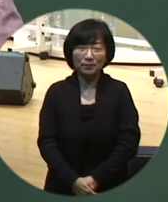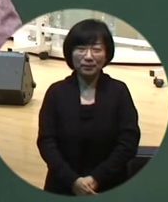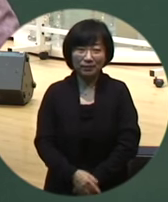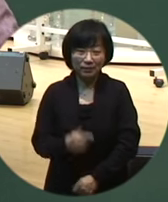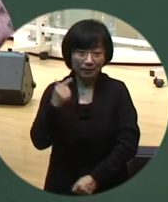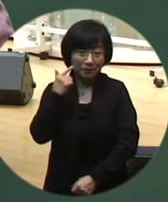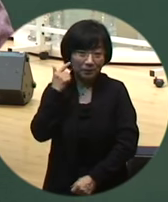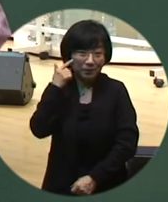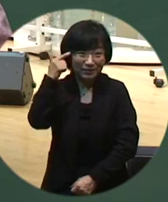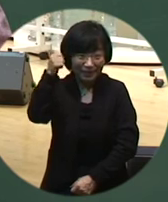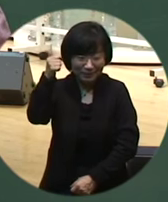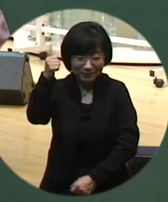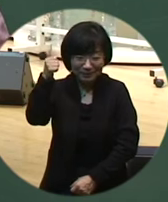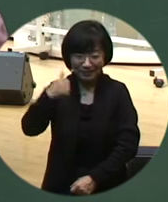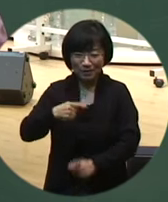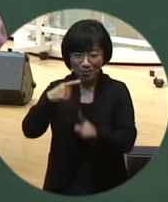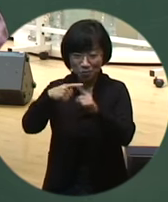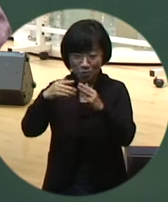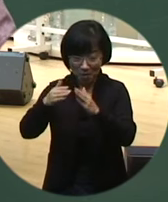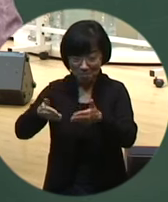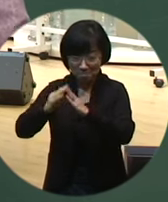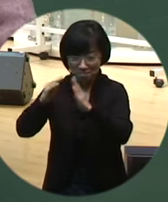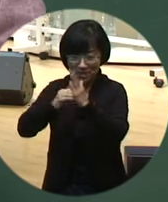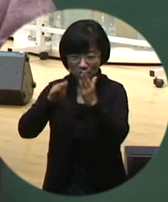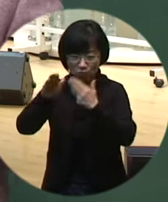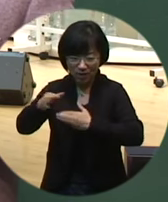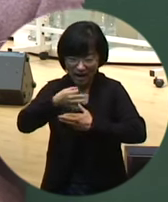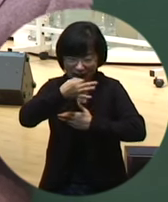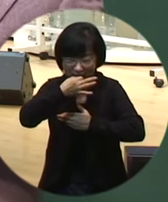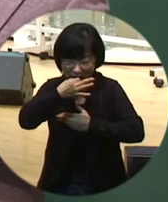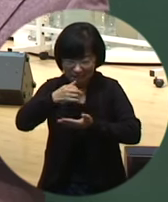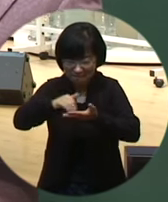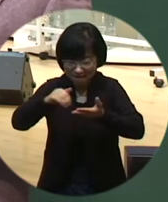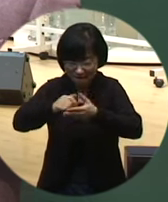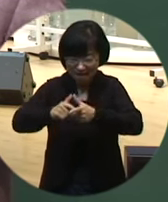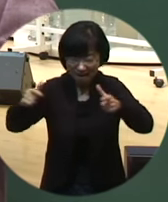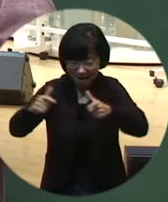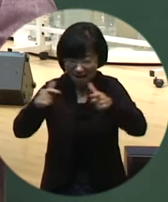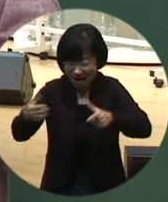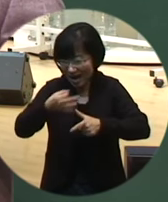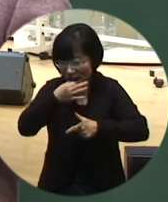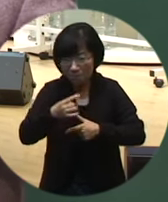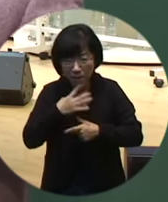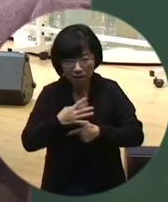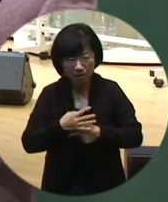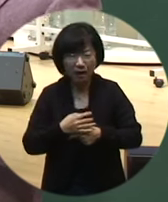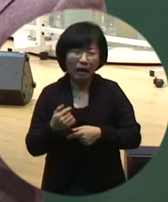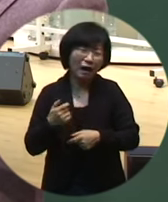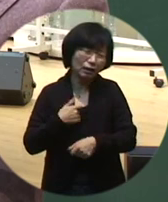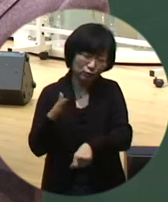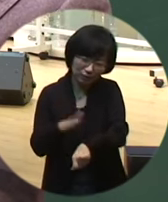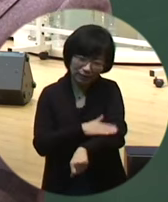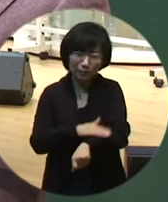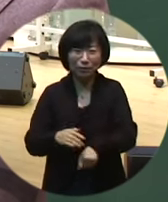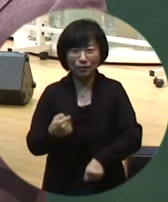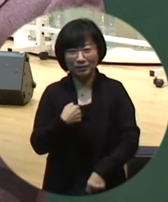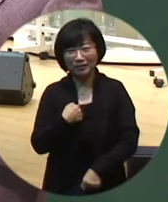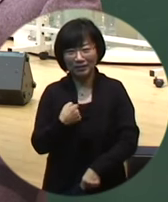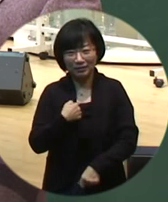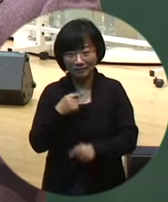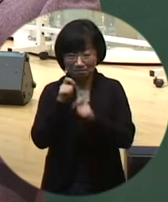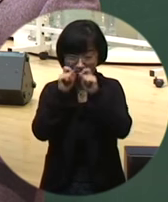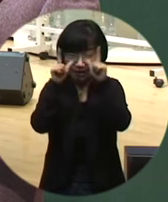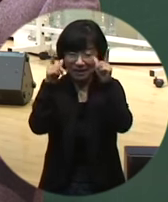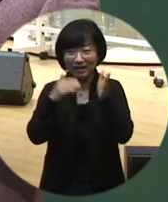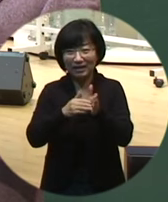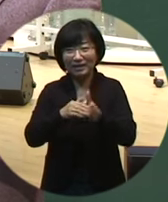교회 부흥을 기도 제목으로 잡습니까? How can a pastor in name plant a church and pray for church revival? 장사합니까, 지금? Is it just, am